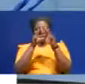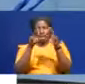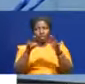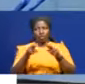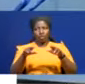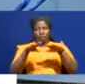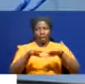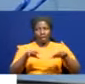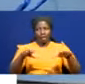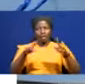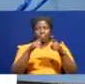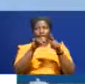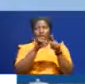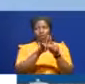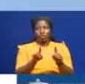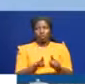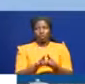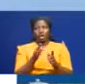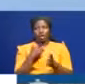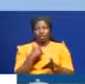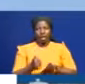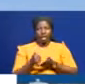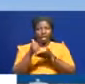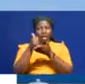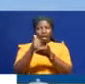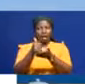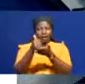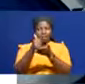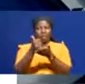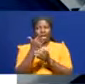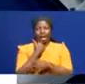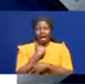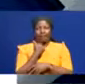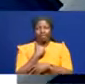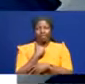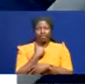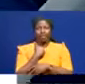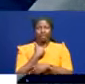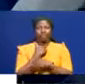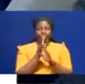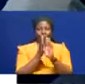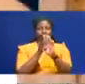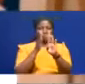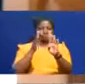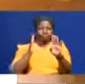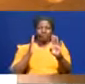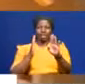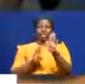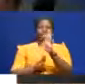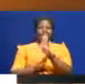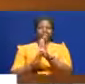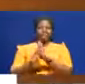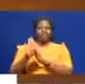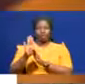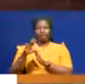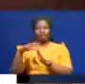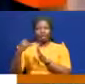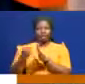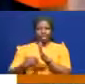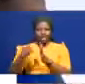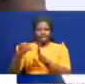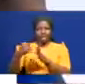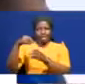bali pia kumesaidia kuhimiza maendeleo ya mlolongo mzima wa viwanda ndani ya